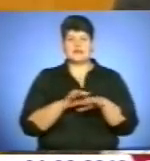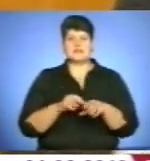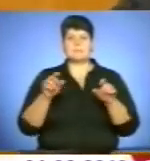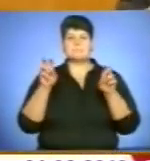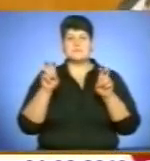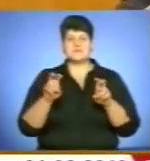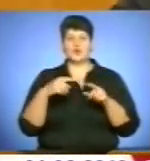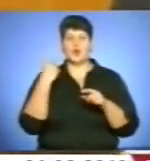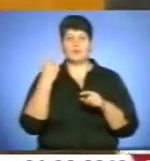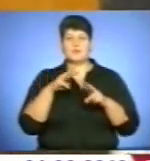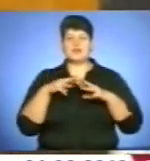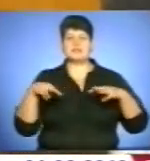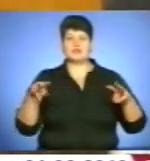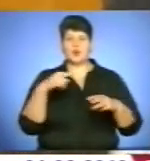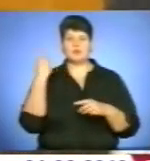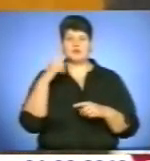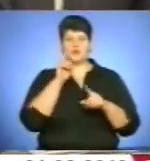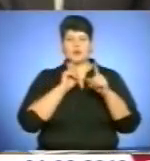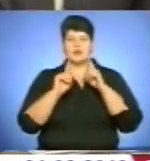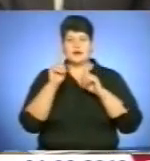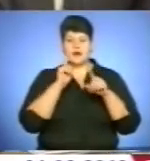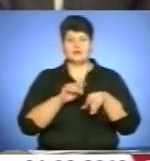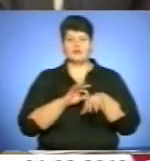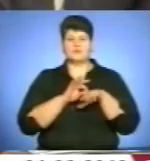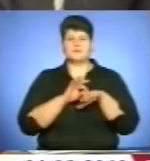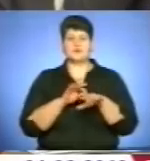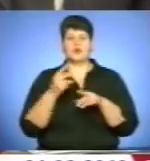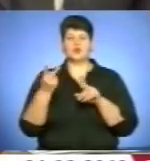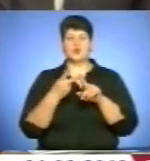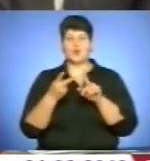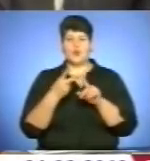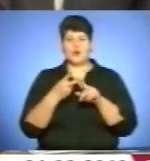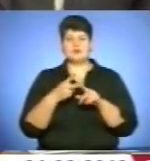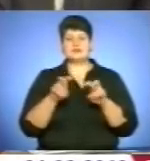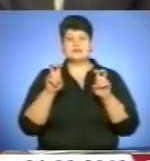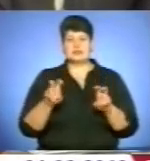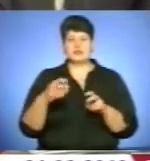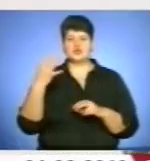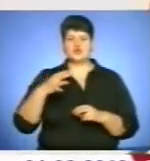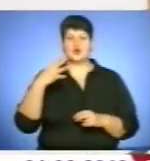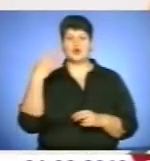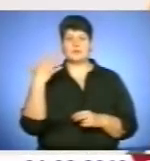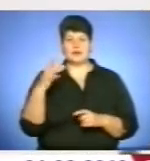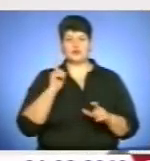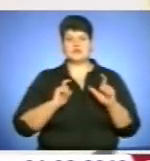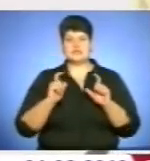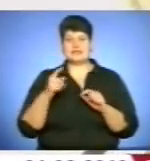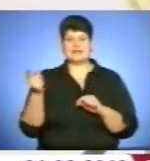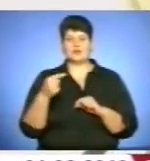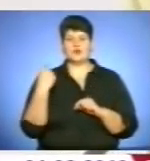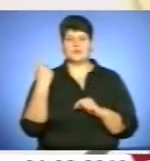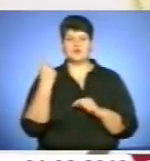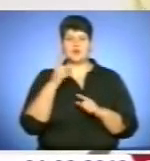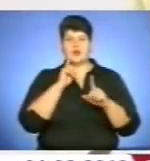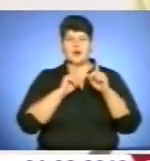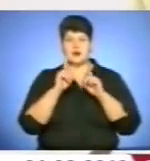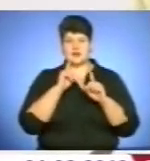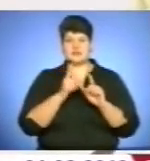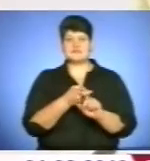облради, аби дійти до компромісу у проведенні другого пленарного засідання 45-ї сесії Тернопільської обласної ради. В зв'язку